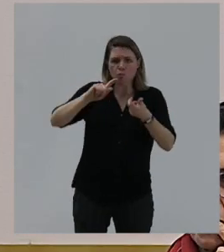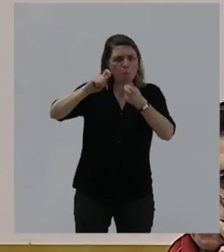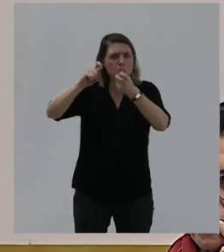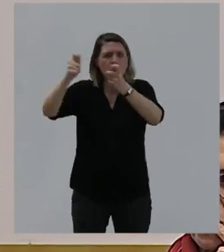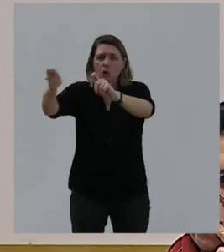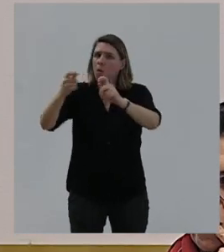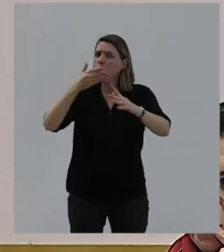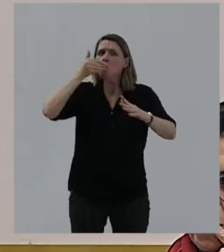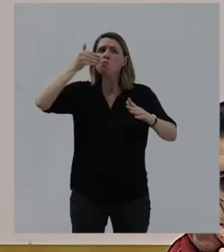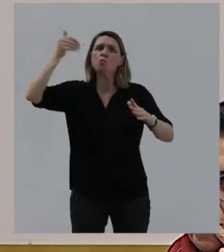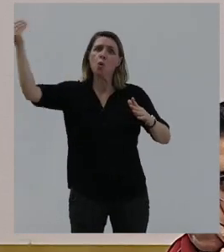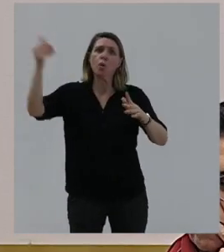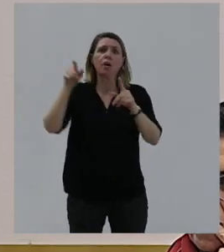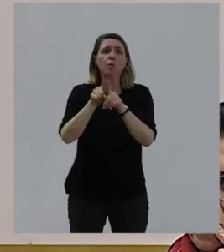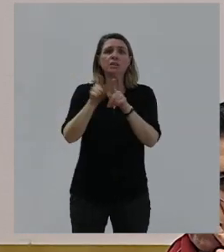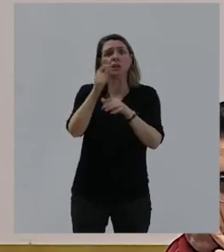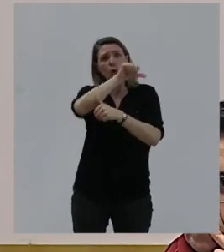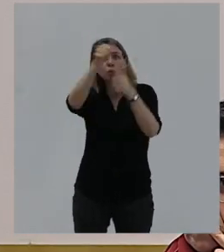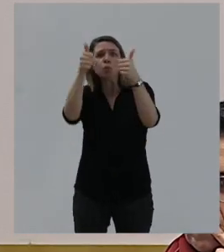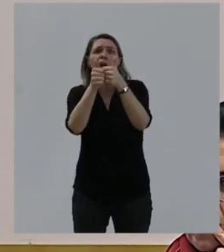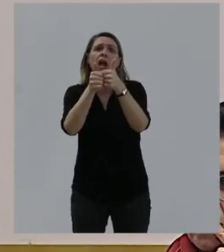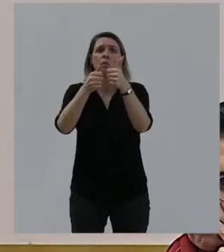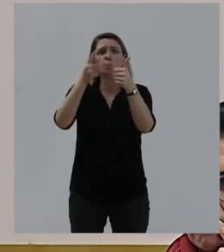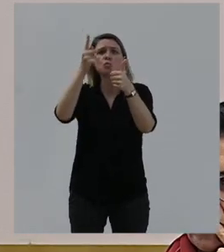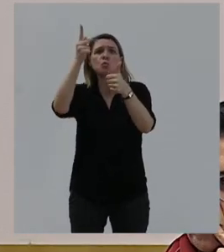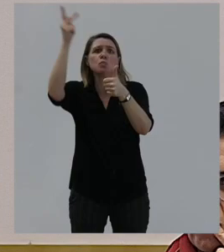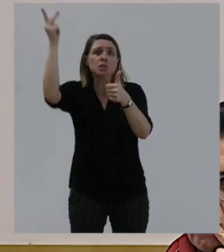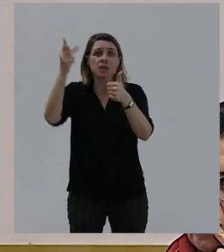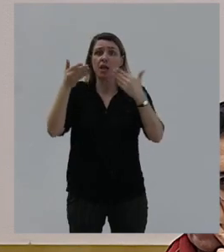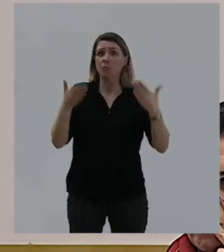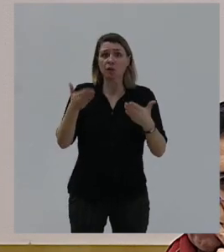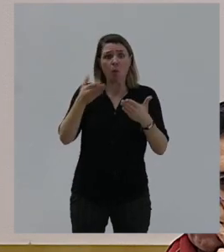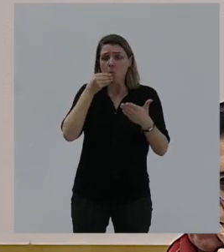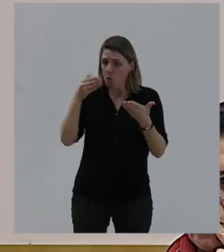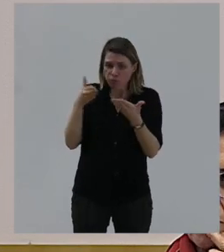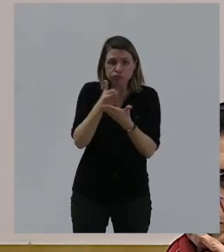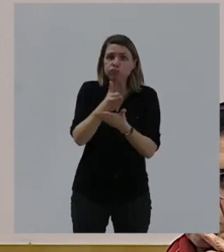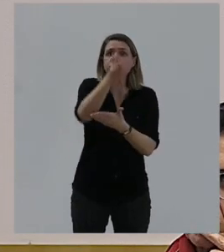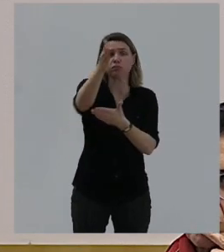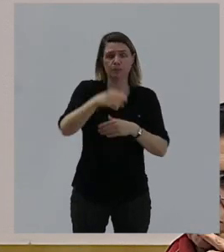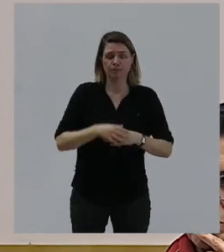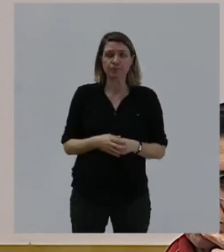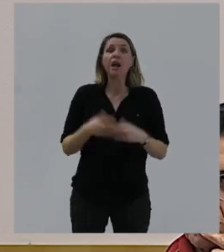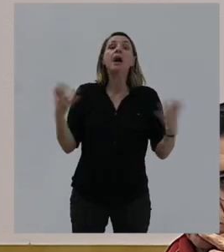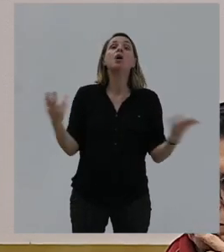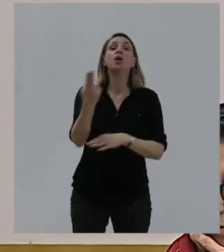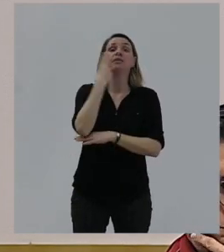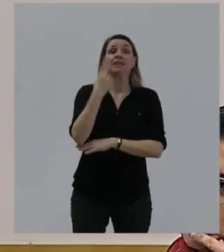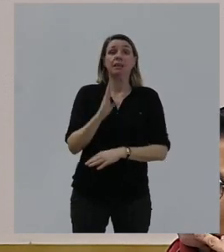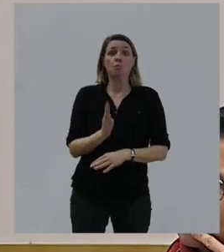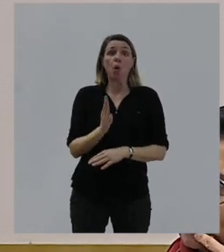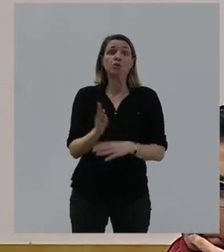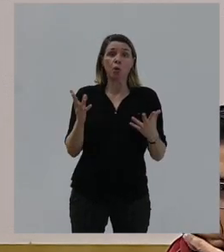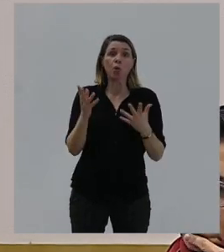situation, augmenté le nombre de tutelles pour une MSH maintenant sur les rails. Avec l'Université de Bordeaux, maintenant que